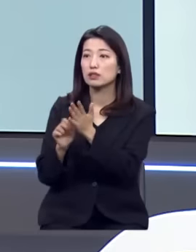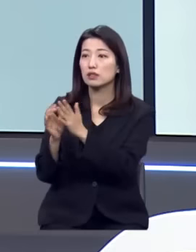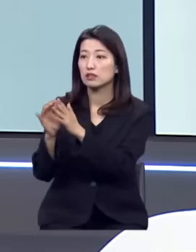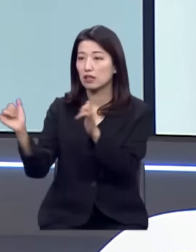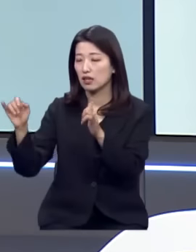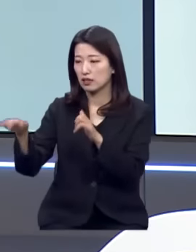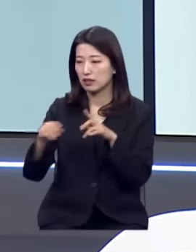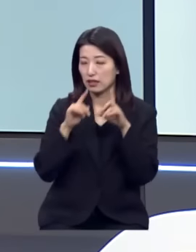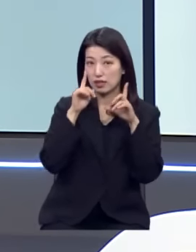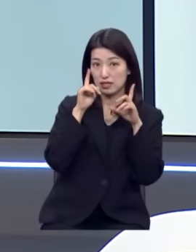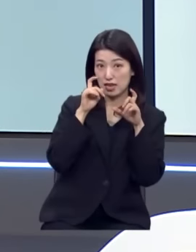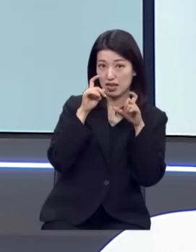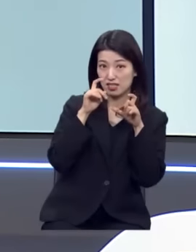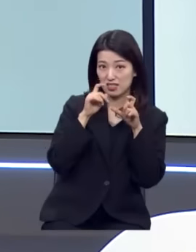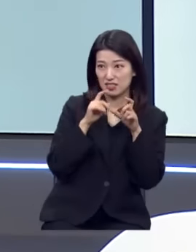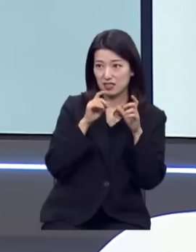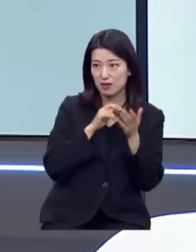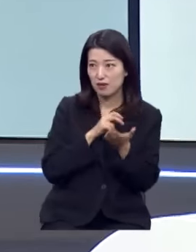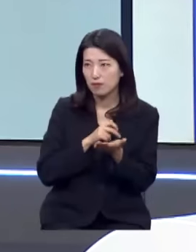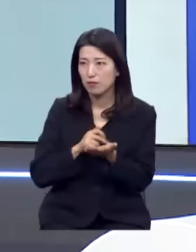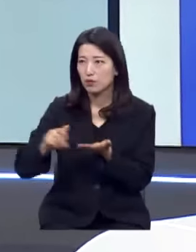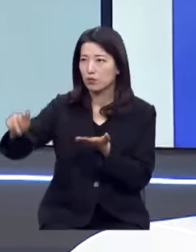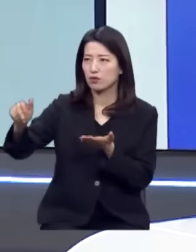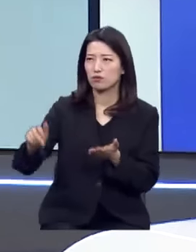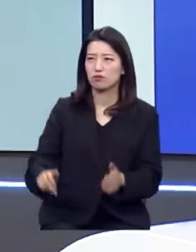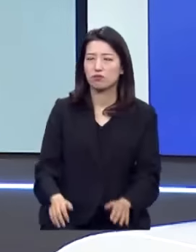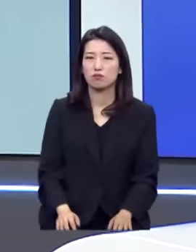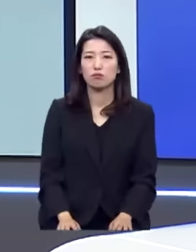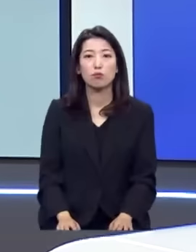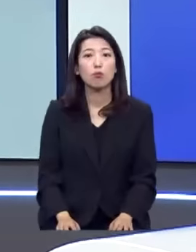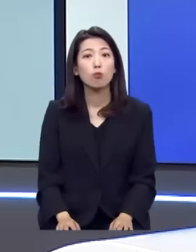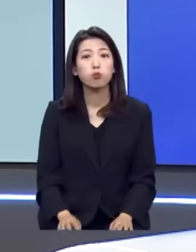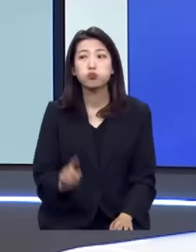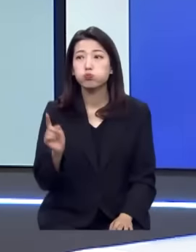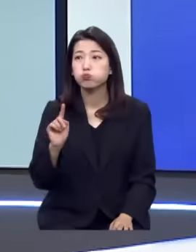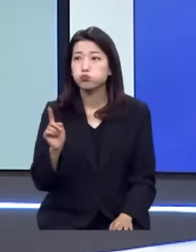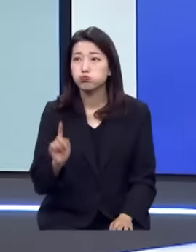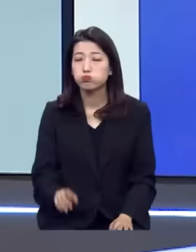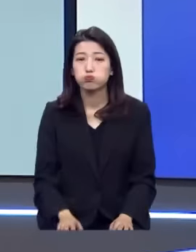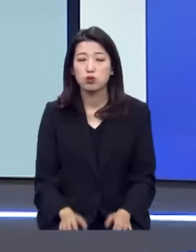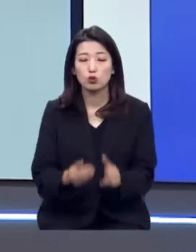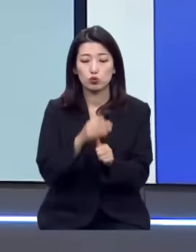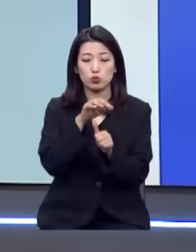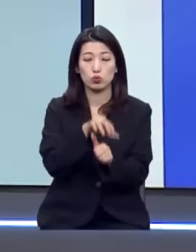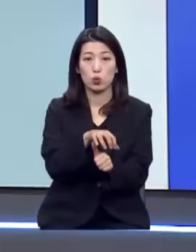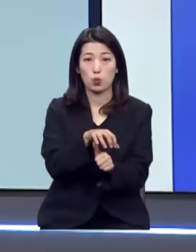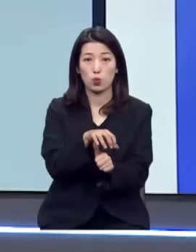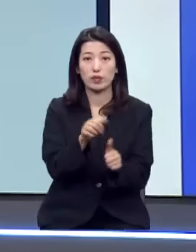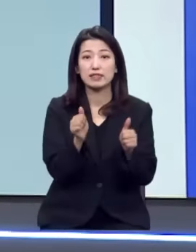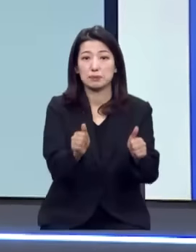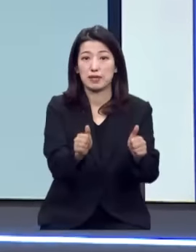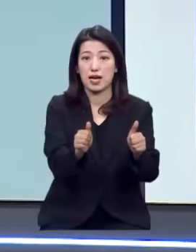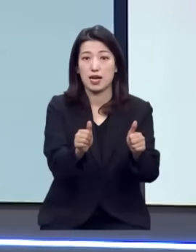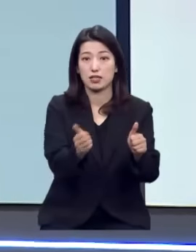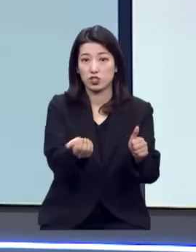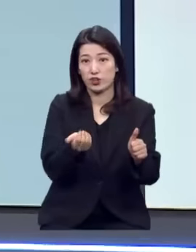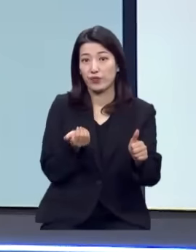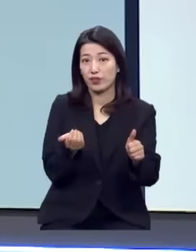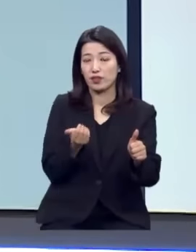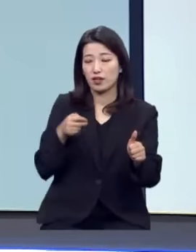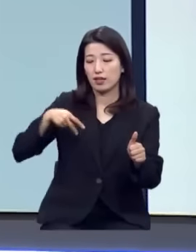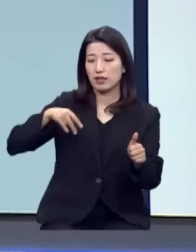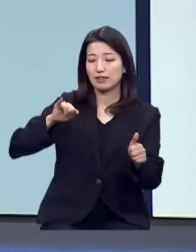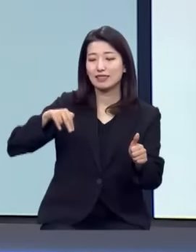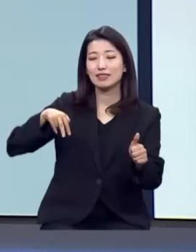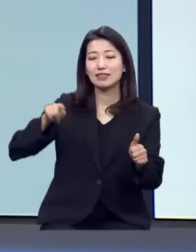뭘 보냈느냐네 이거죠 영장 실질 심사를 받기 직전에이 시사인이 기자한테